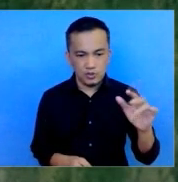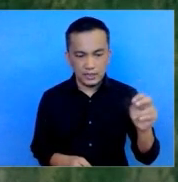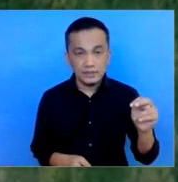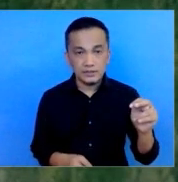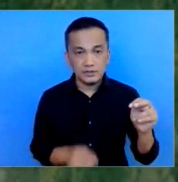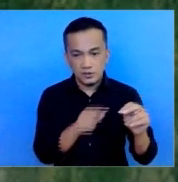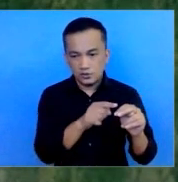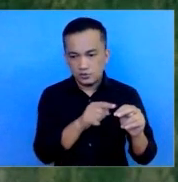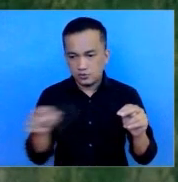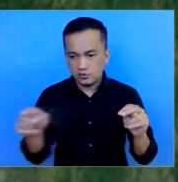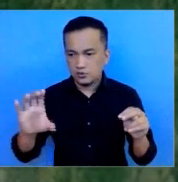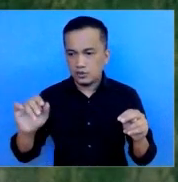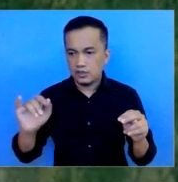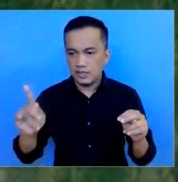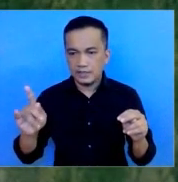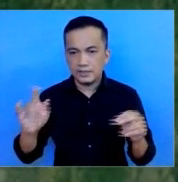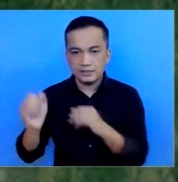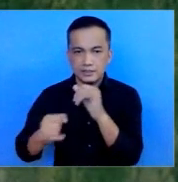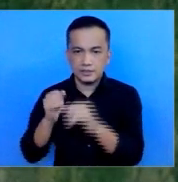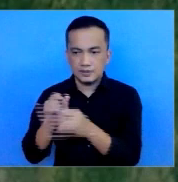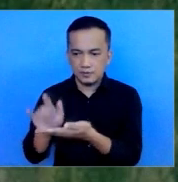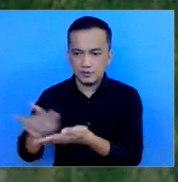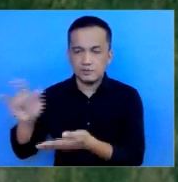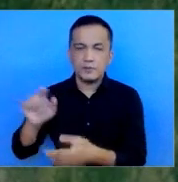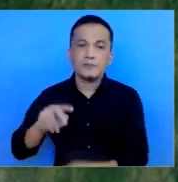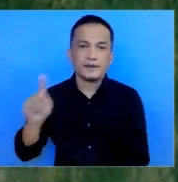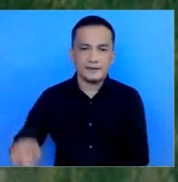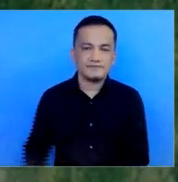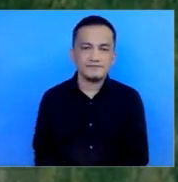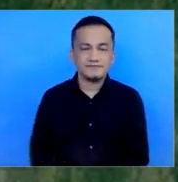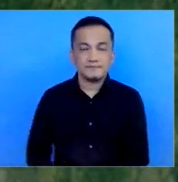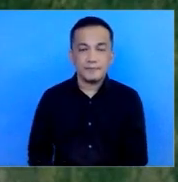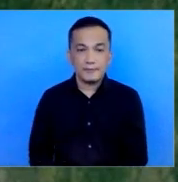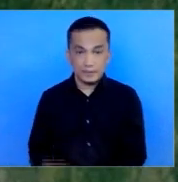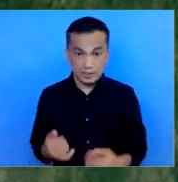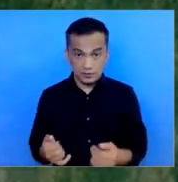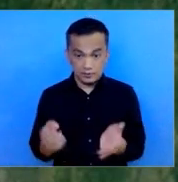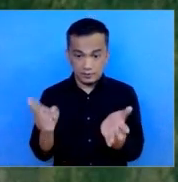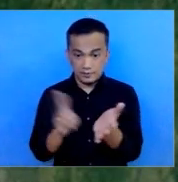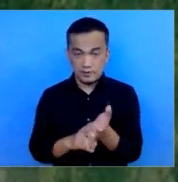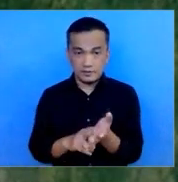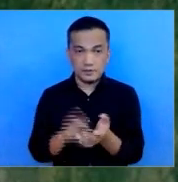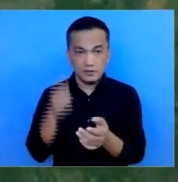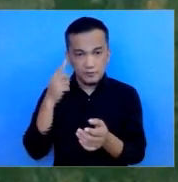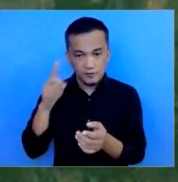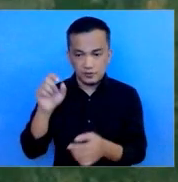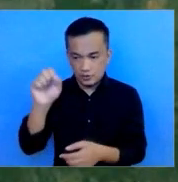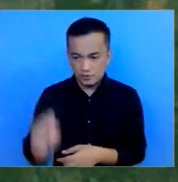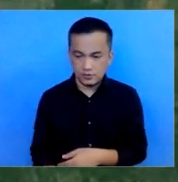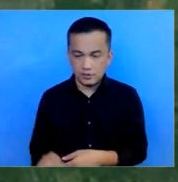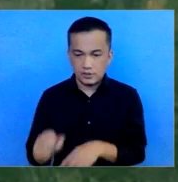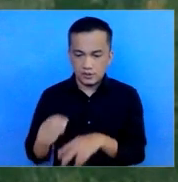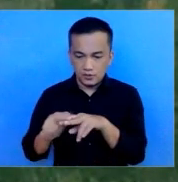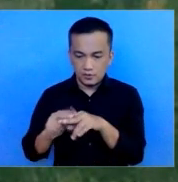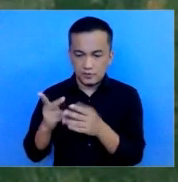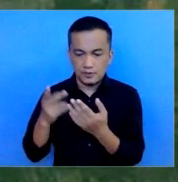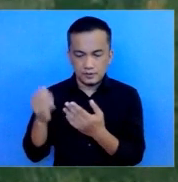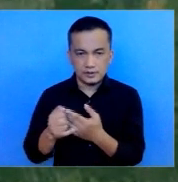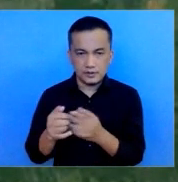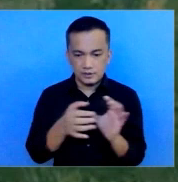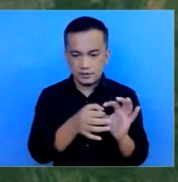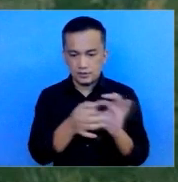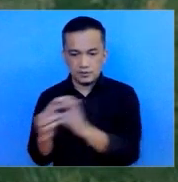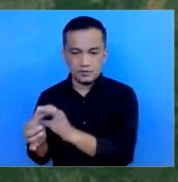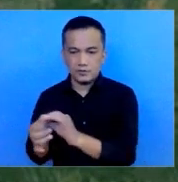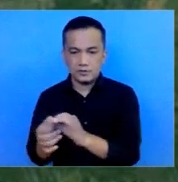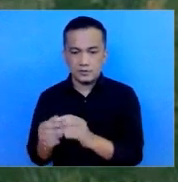mismong Clark International Airport sa Pampanga. Habang pipirman naman ngayong araw ang para sa South Commuter Railway Project na kumukonekta